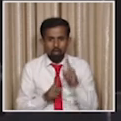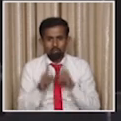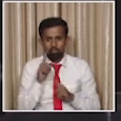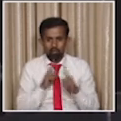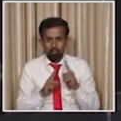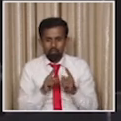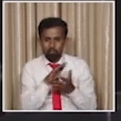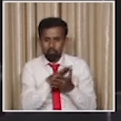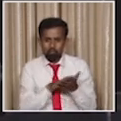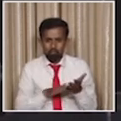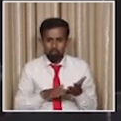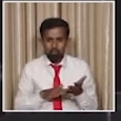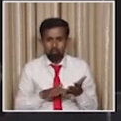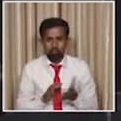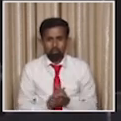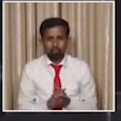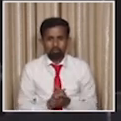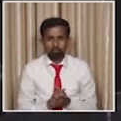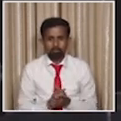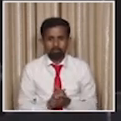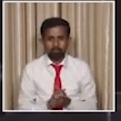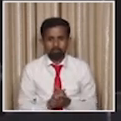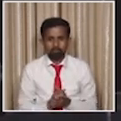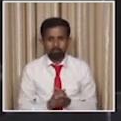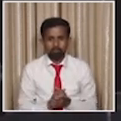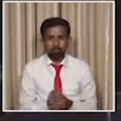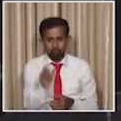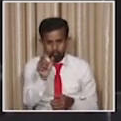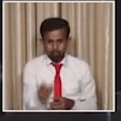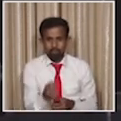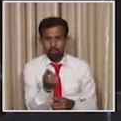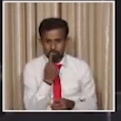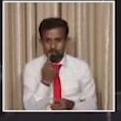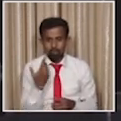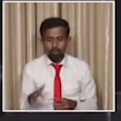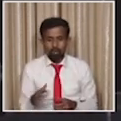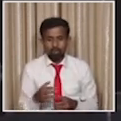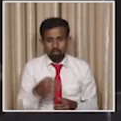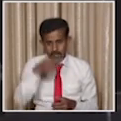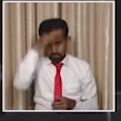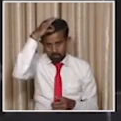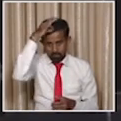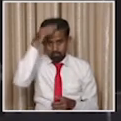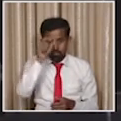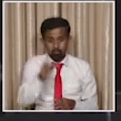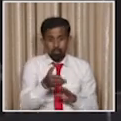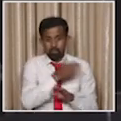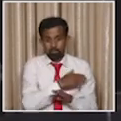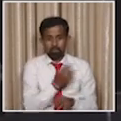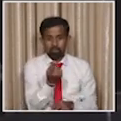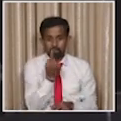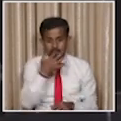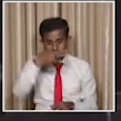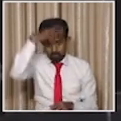කාරණාවලින් දැන් එකක් තමයි මේ කිව්ව ඔබතුමාත් කිව්වා මේ සිංහල ඔබතුමාට කලින් ඊයේ කිව්වා